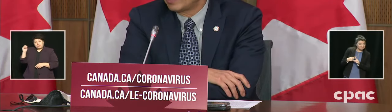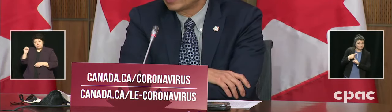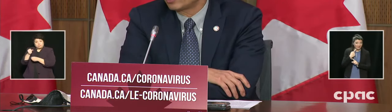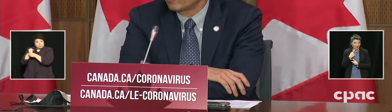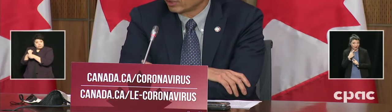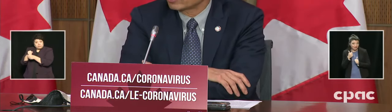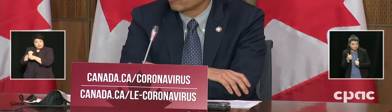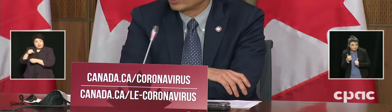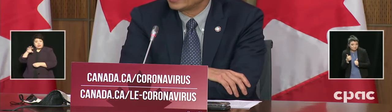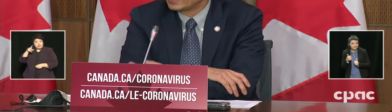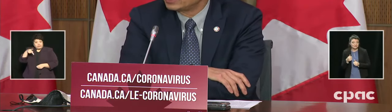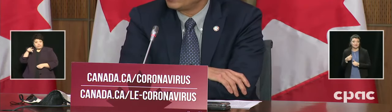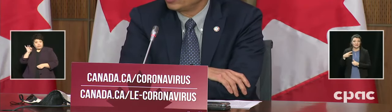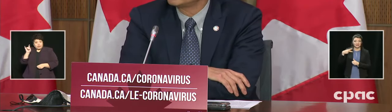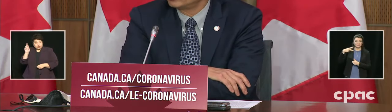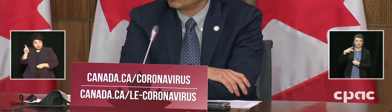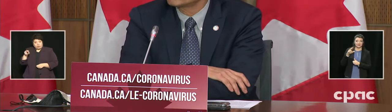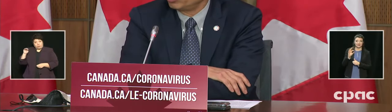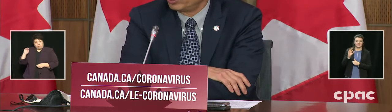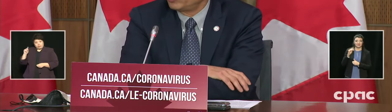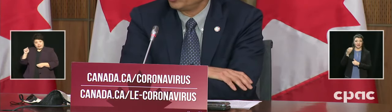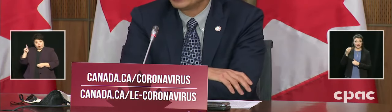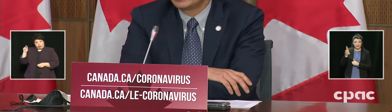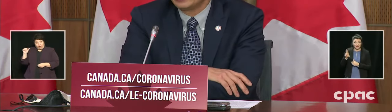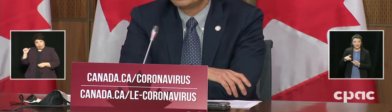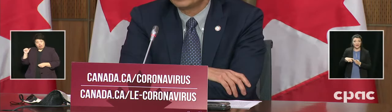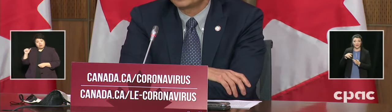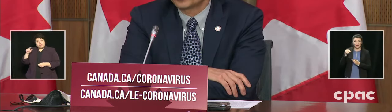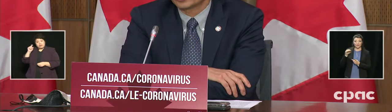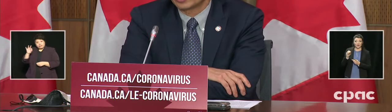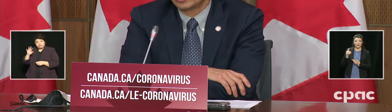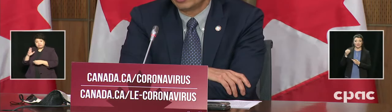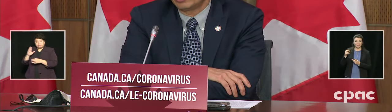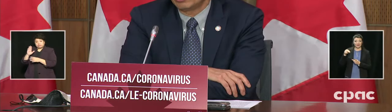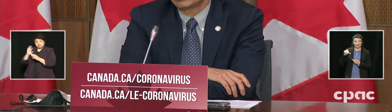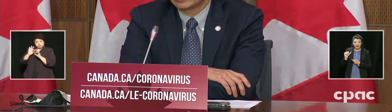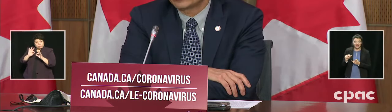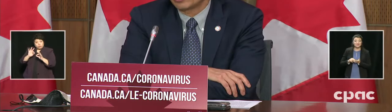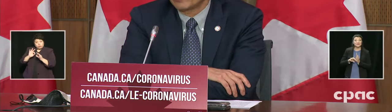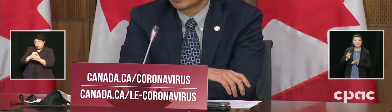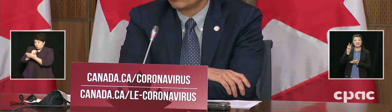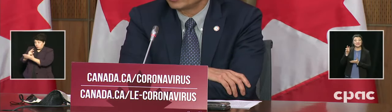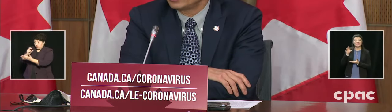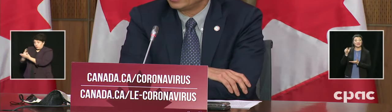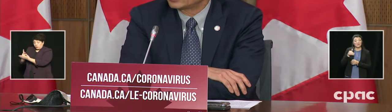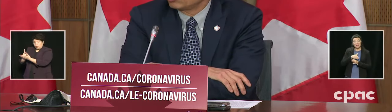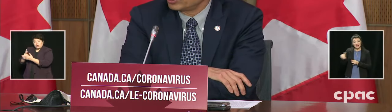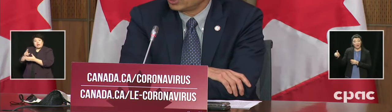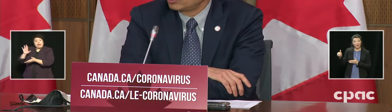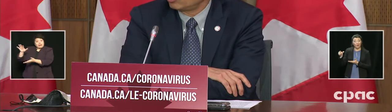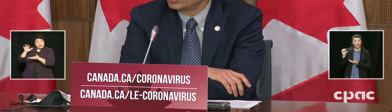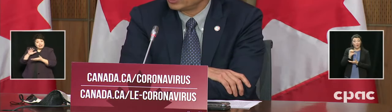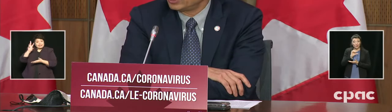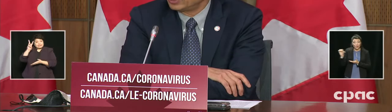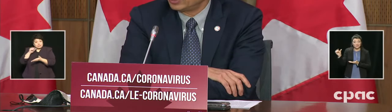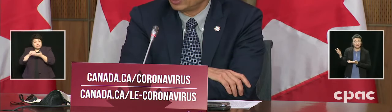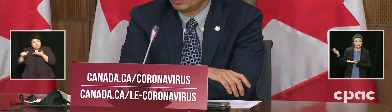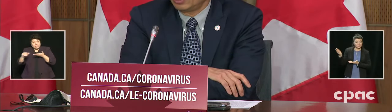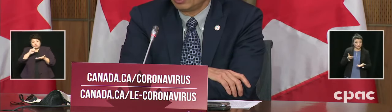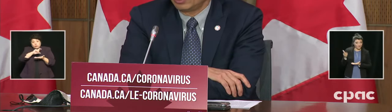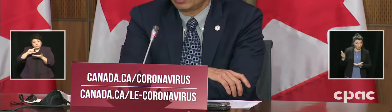avec l'approbation, on va recevoir les 6 millions de doses au début. Et c'est sûr, on attend après aussi des autres doses